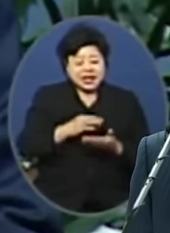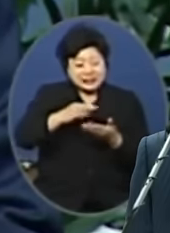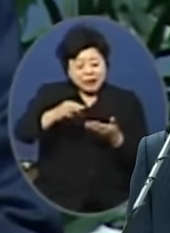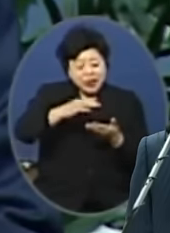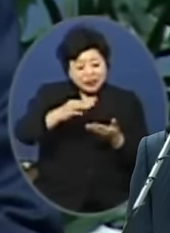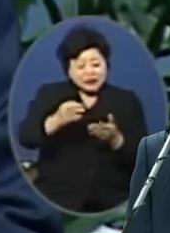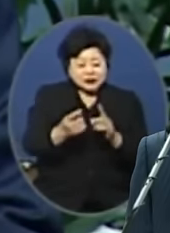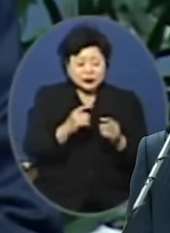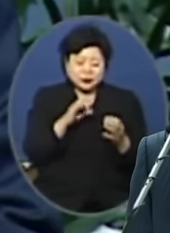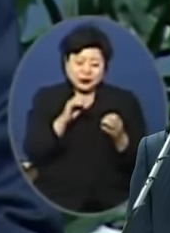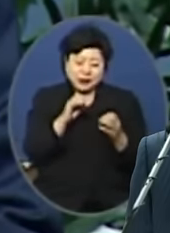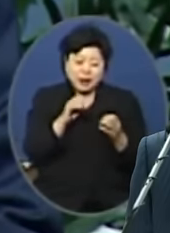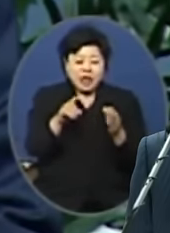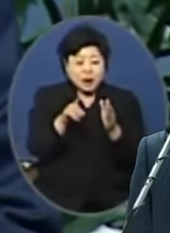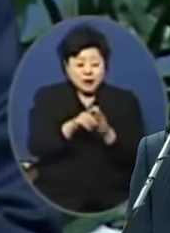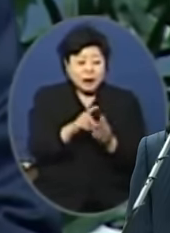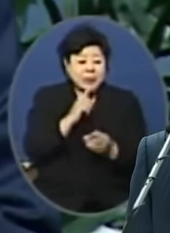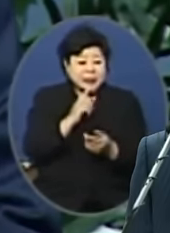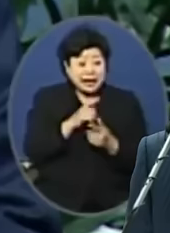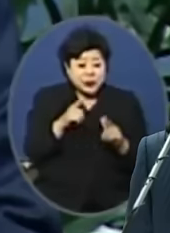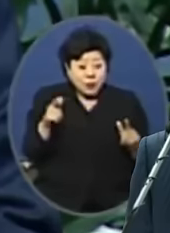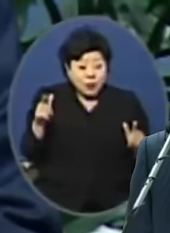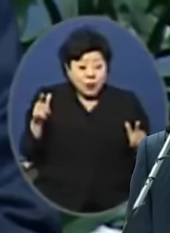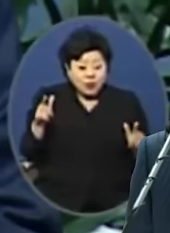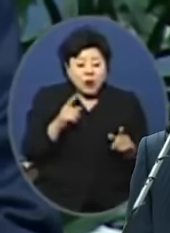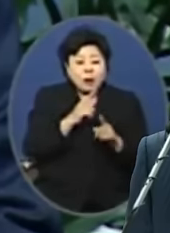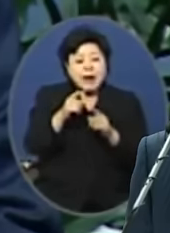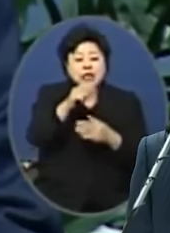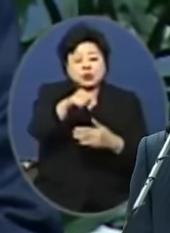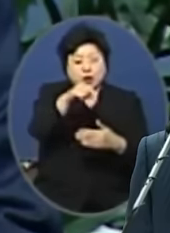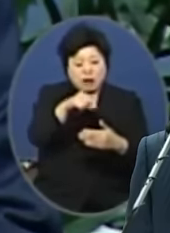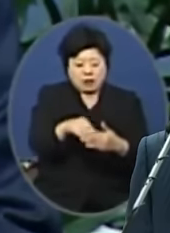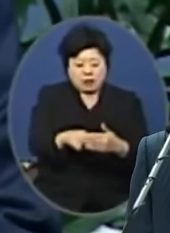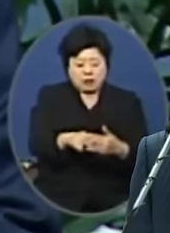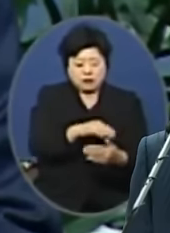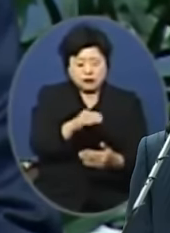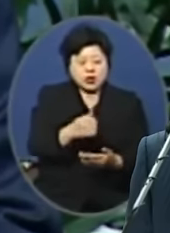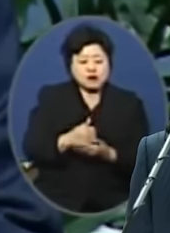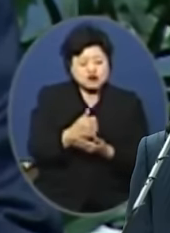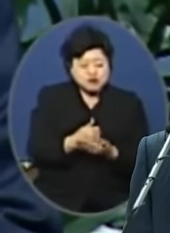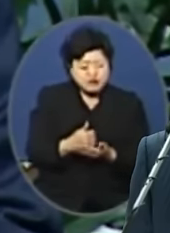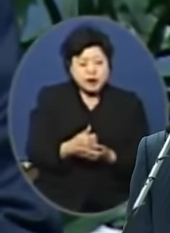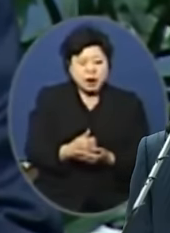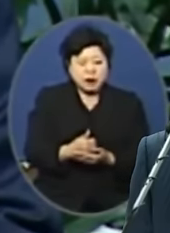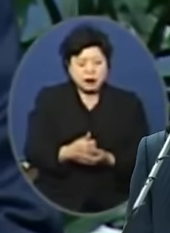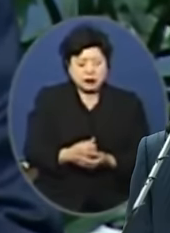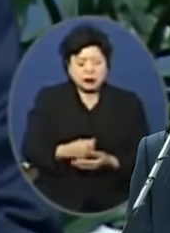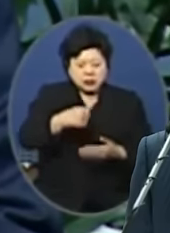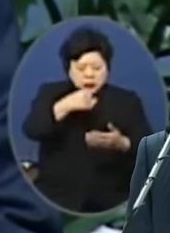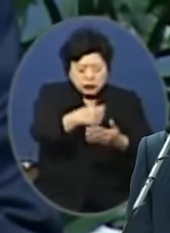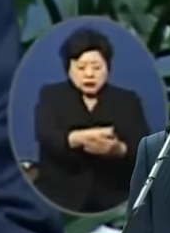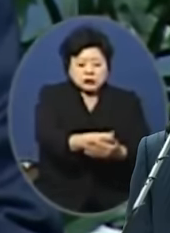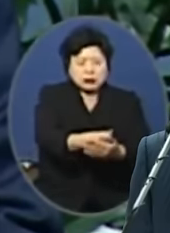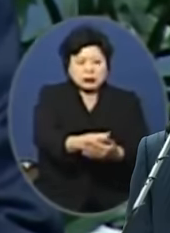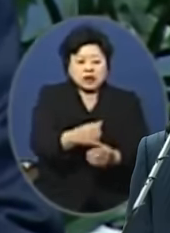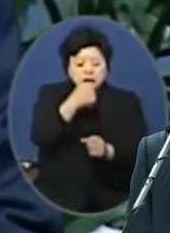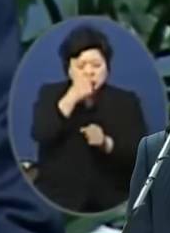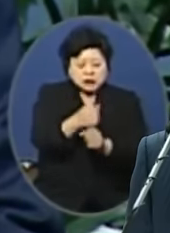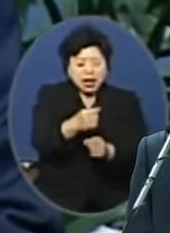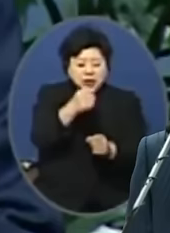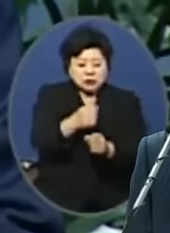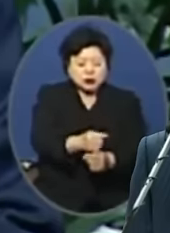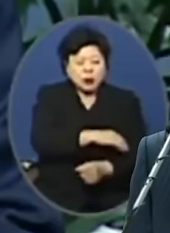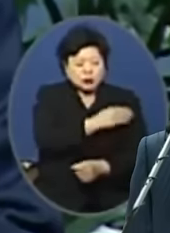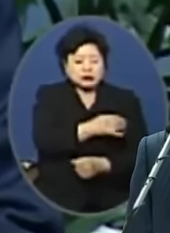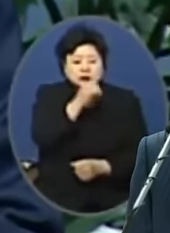사용하는 것은 서로 대화를 하기 위해서만 하는 것이 아니라 말 속에 우리의 운명을 좌우하는 창조적인 능력이